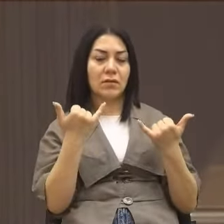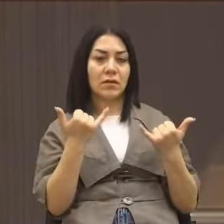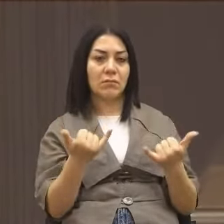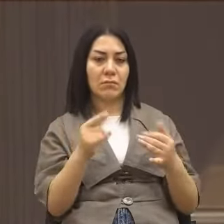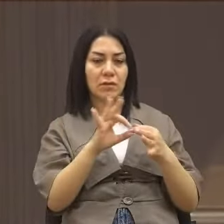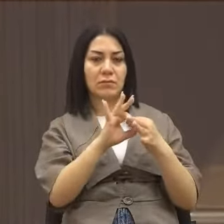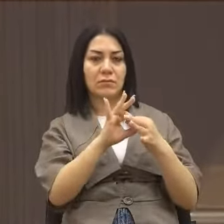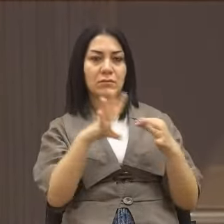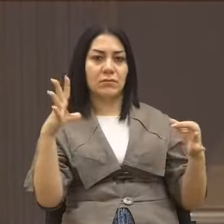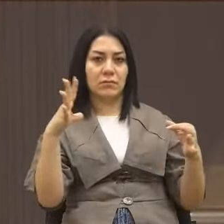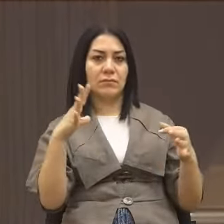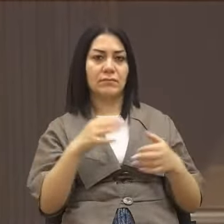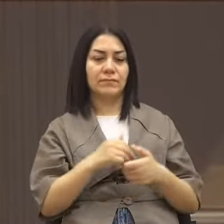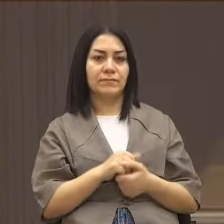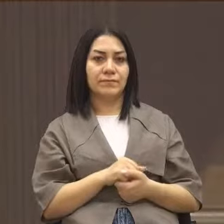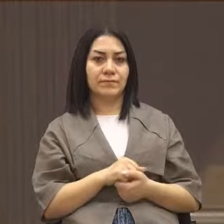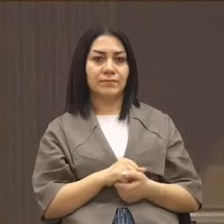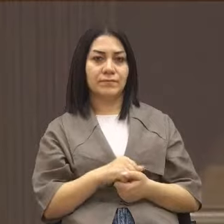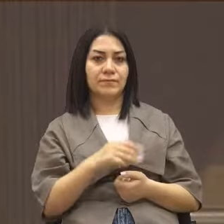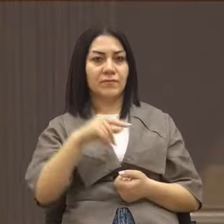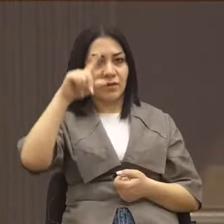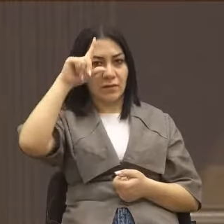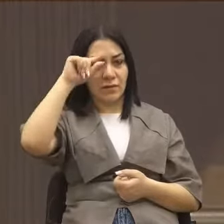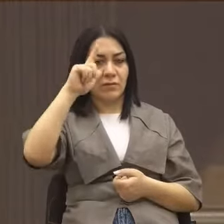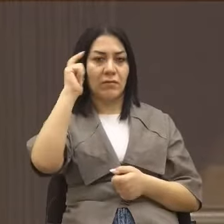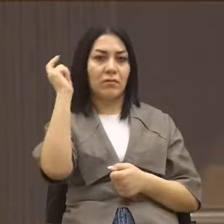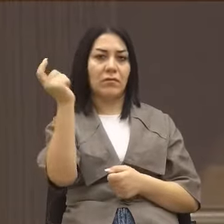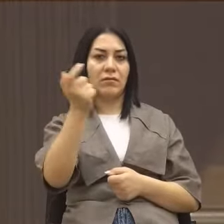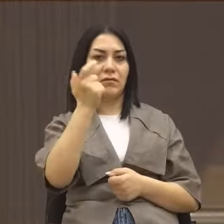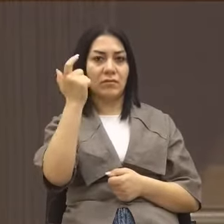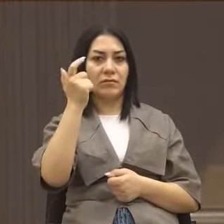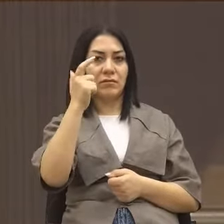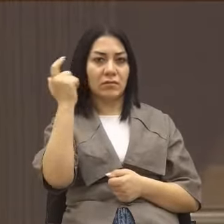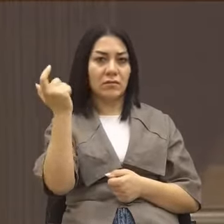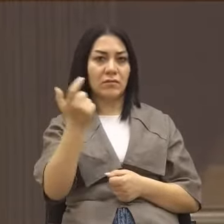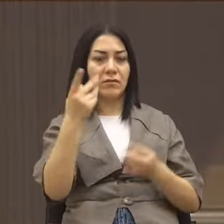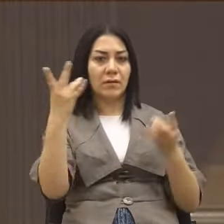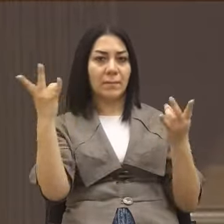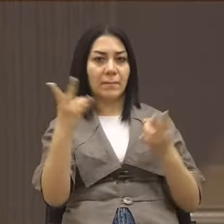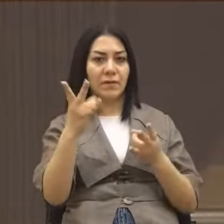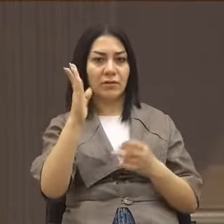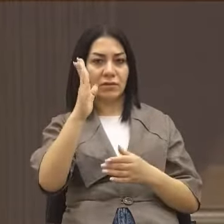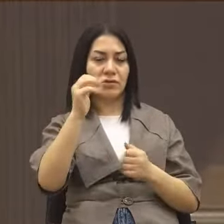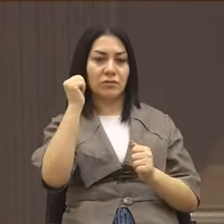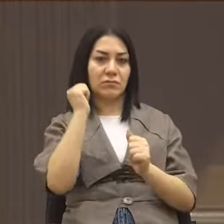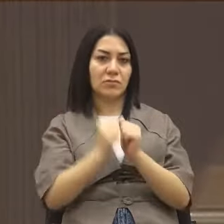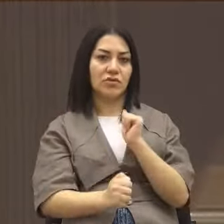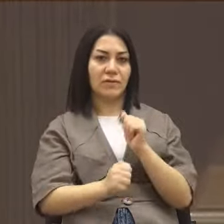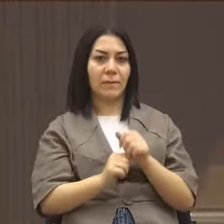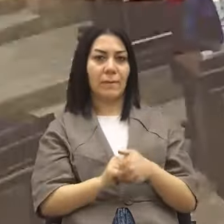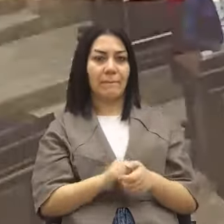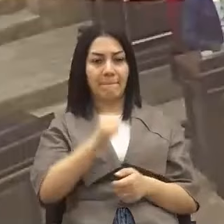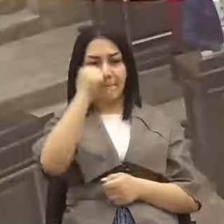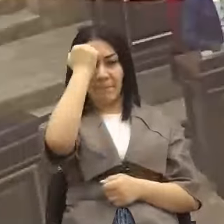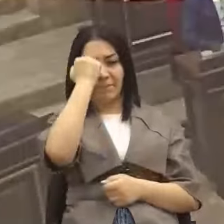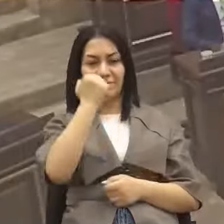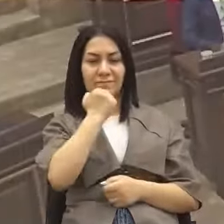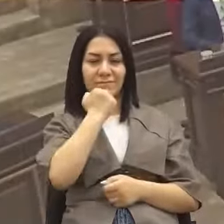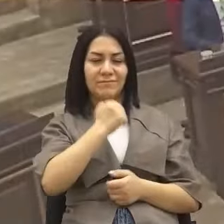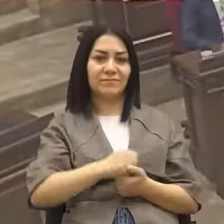այս ամբիոնից։ Հայաստանն անկախ է եւ անկախ պիտի լինի միշտ։